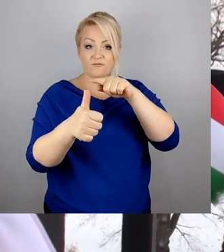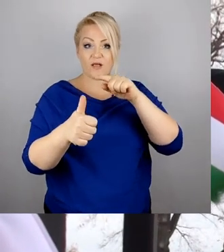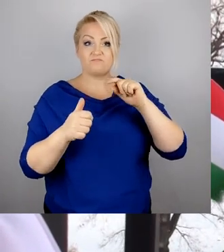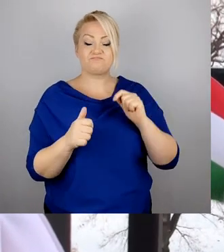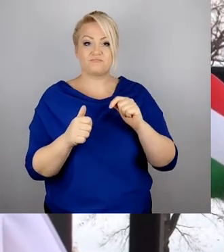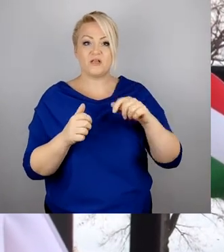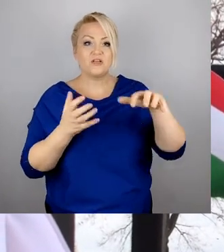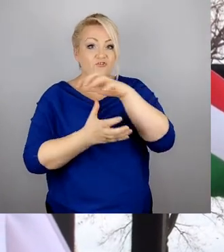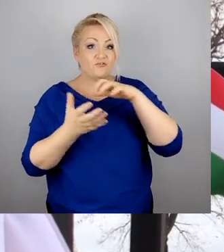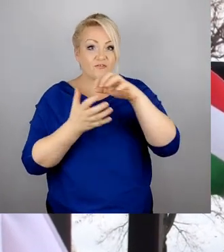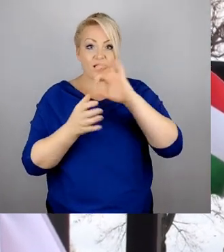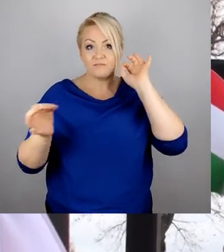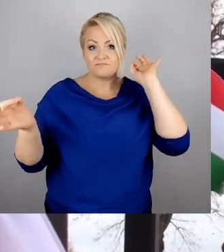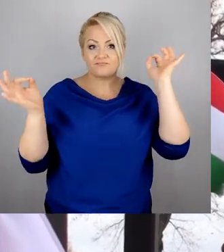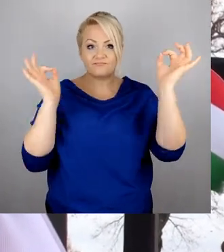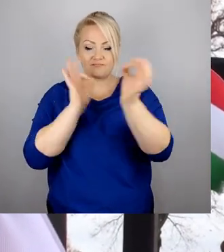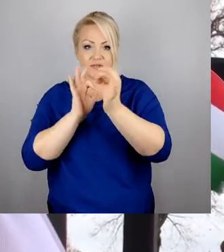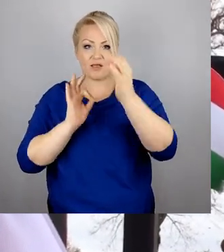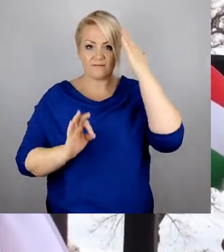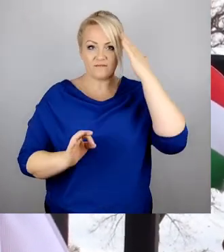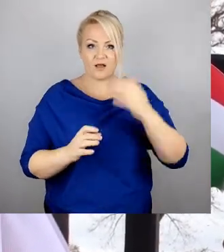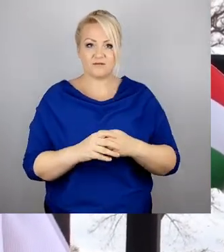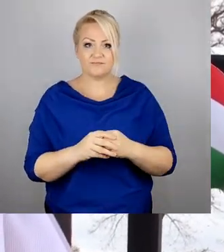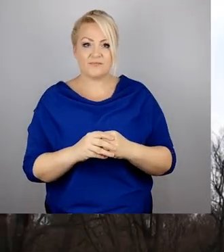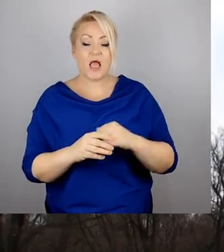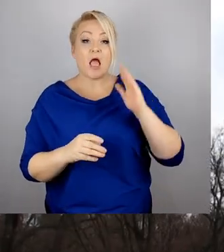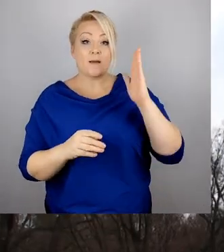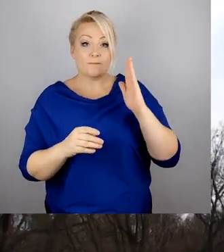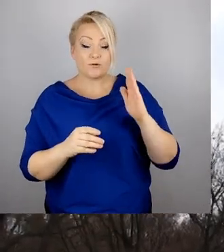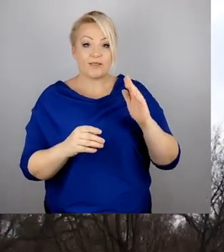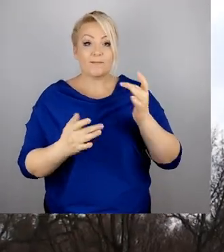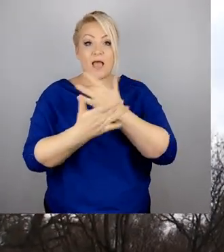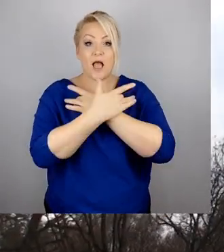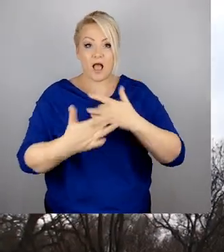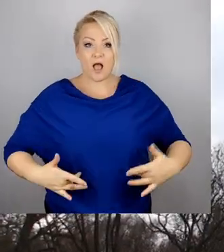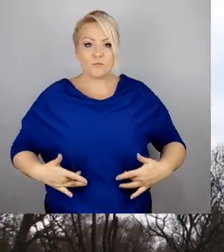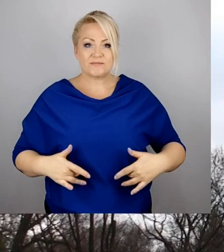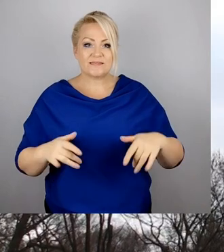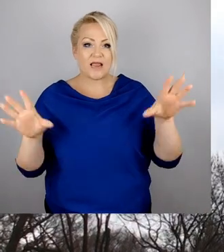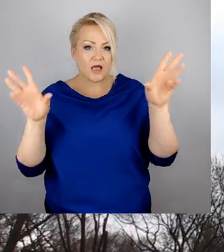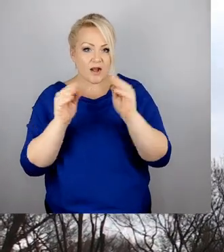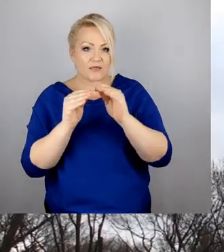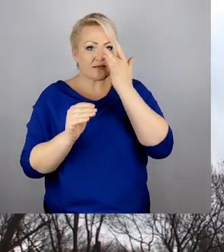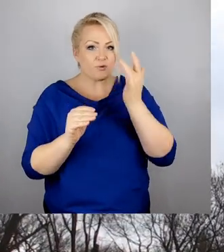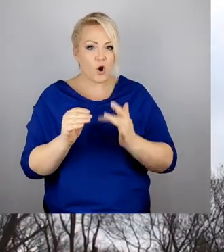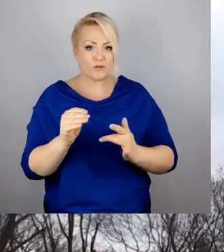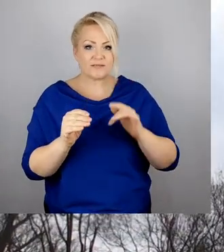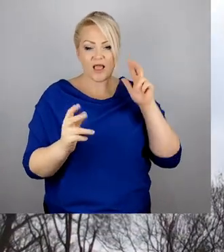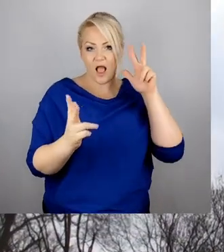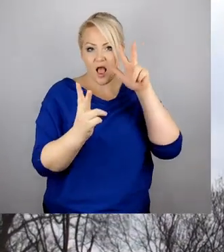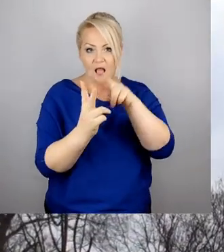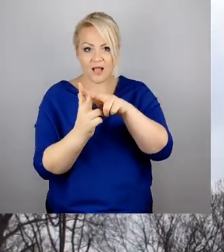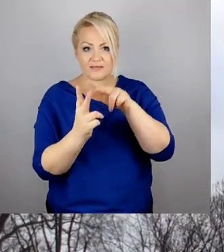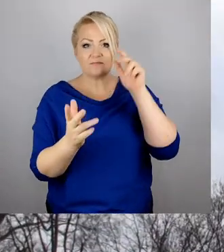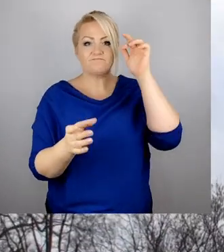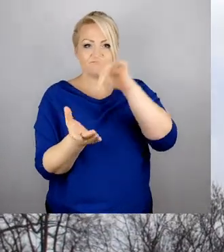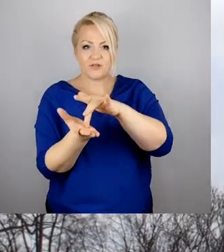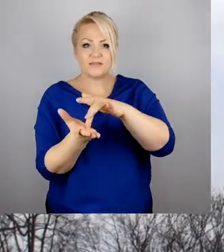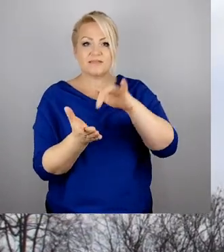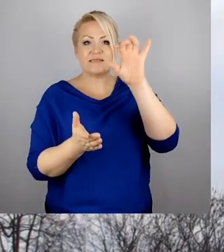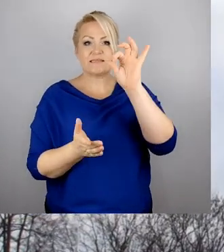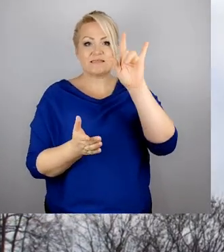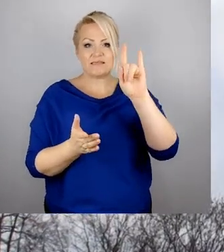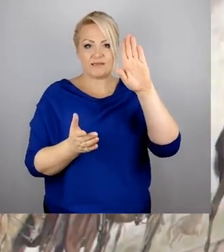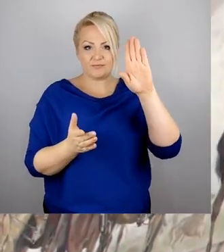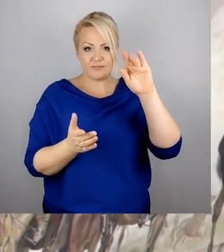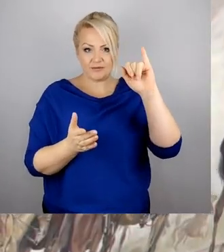prowadził obronę Wiednia przed atakami wojsk habsburskich. Następnie udał się na Węgry, gdzie powierzono mu naczelne dowództwo armii w